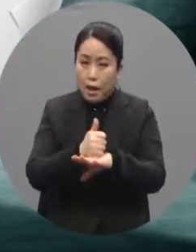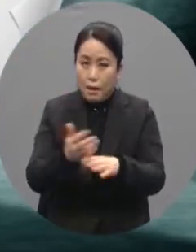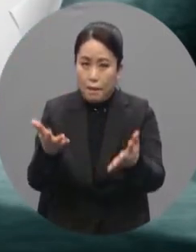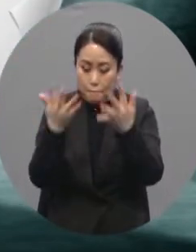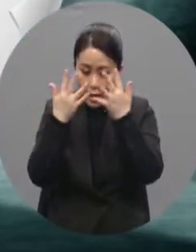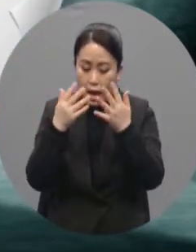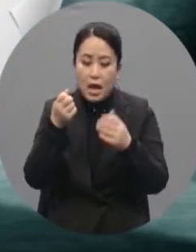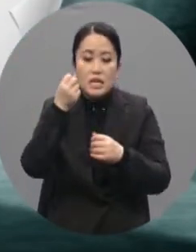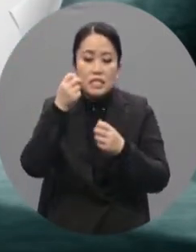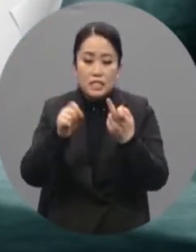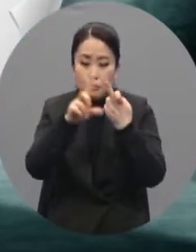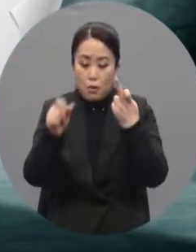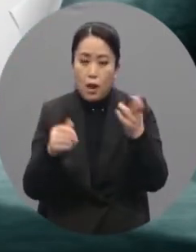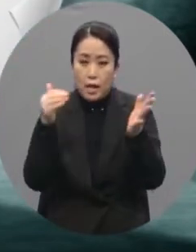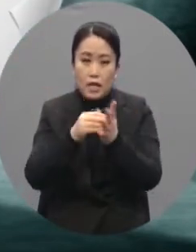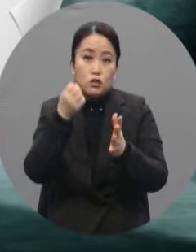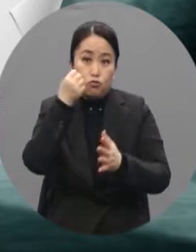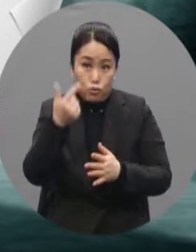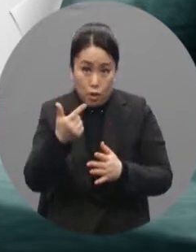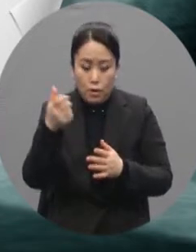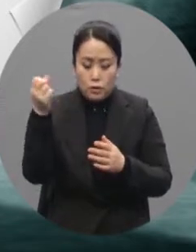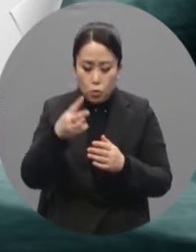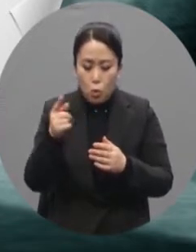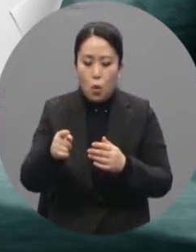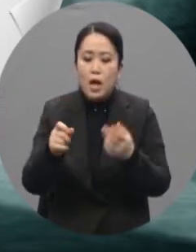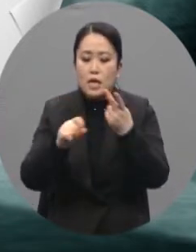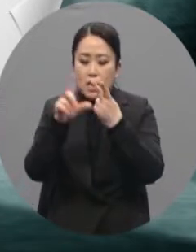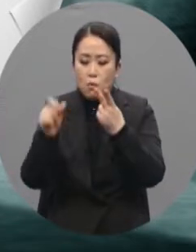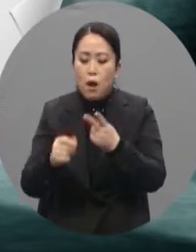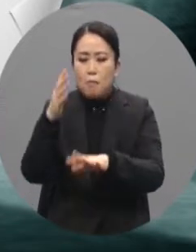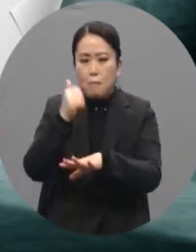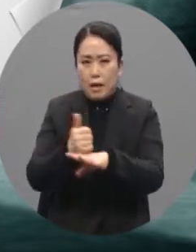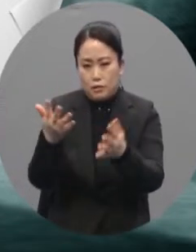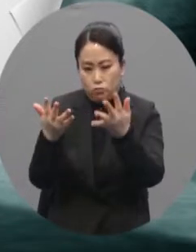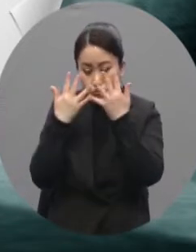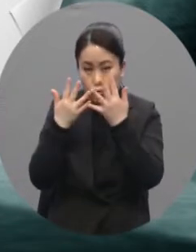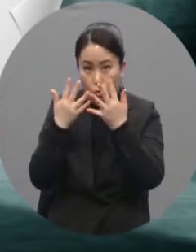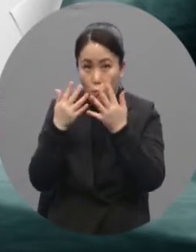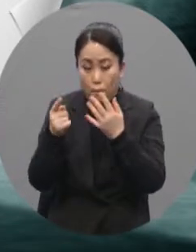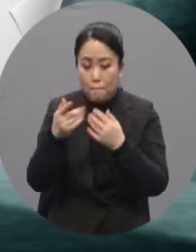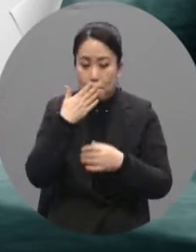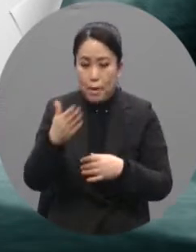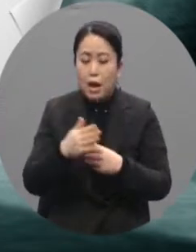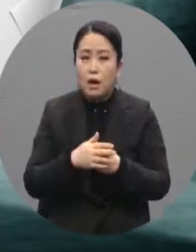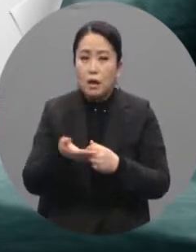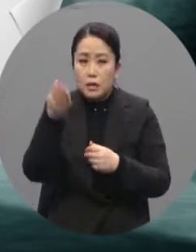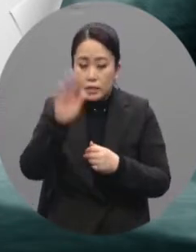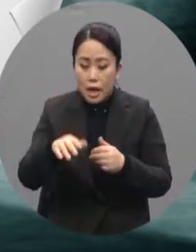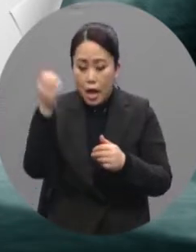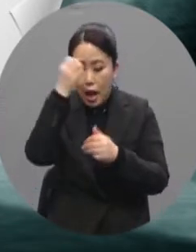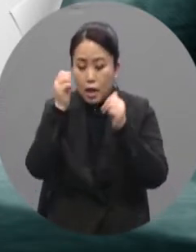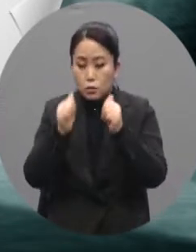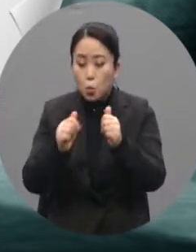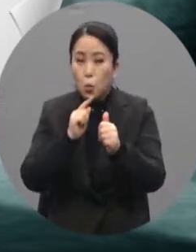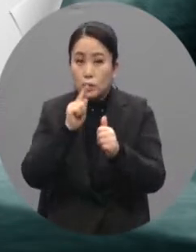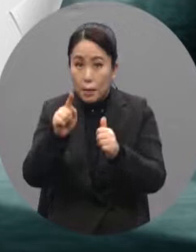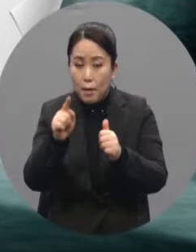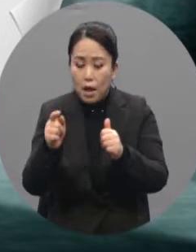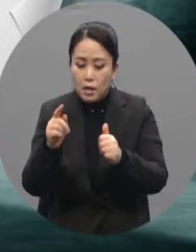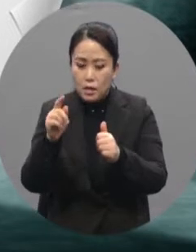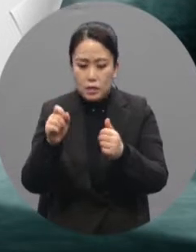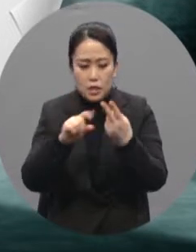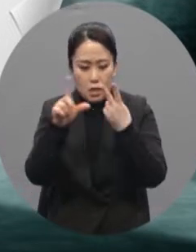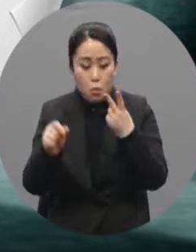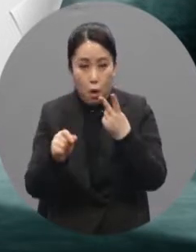6개월을 채웠고 또 갱신돼 구속기간이 2월 말까지 연장됐습니다. 항소심 재판이 다음 달을 넘기면 오 전